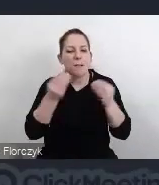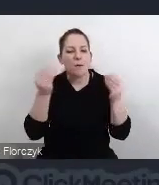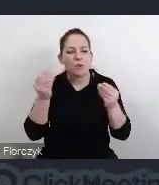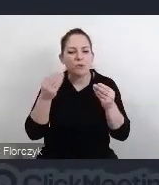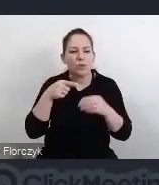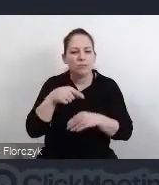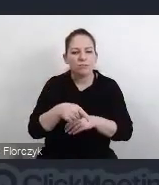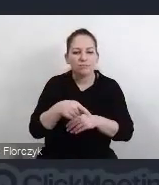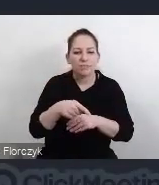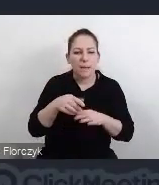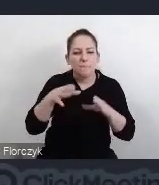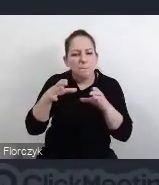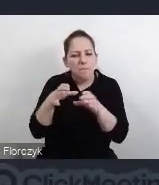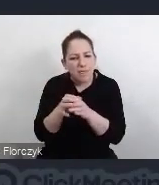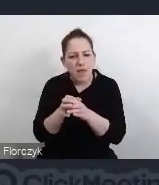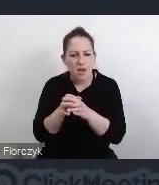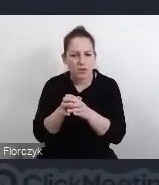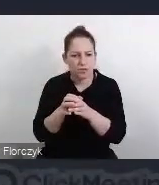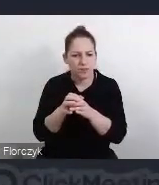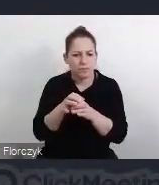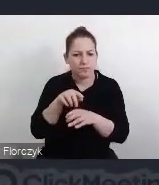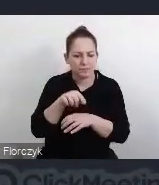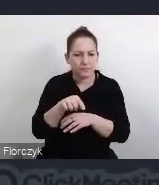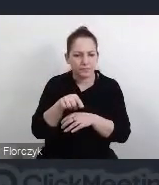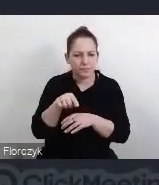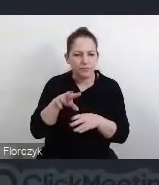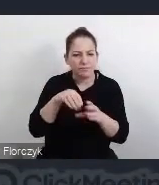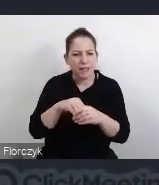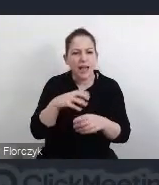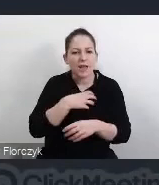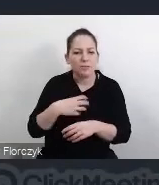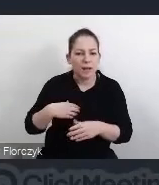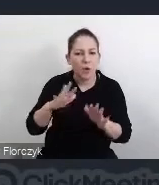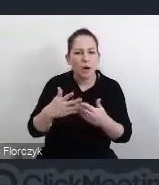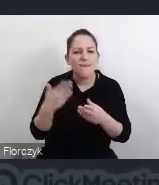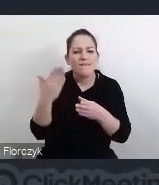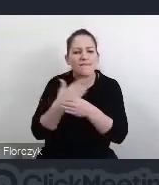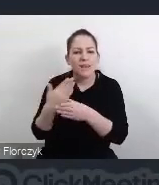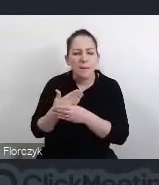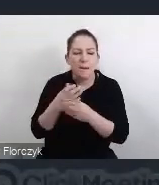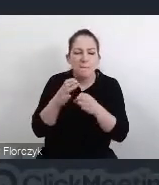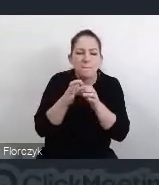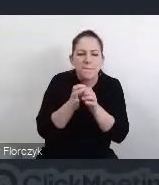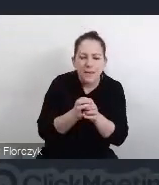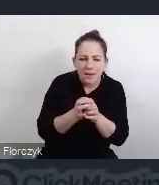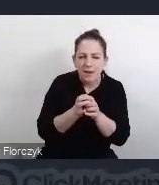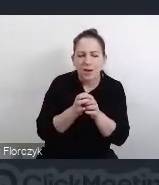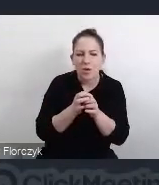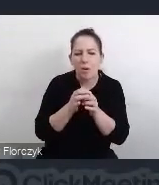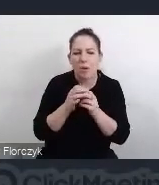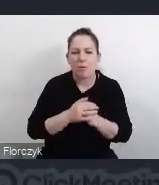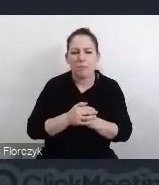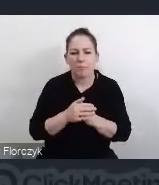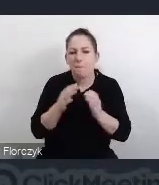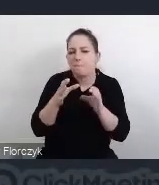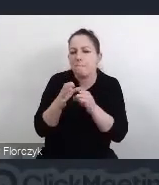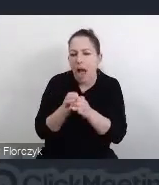tych mniejszych graczy w gospodarce, czyli te przedsiębiorstwa mikro i